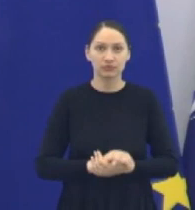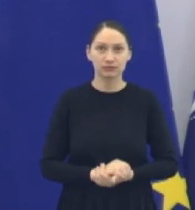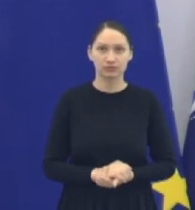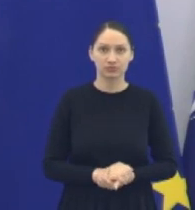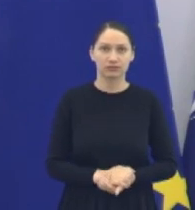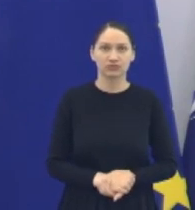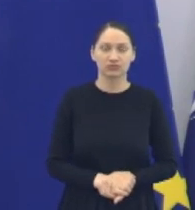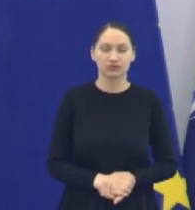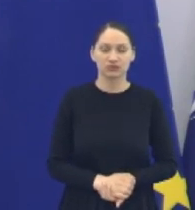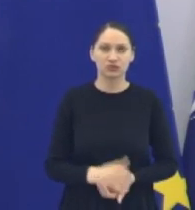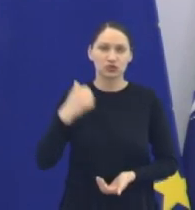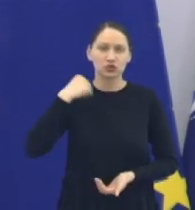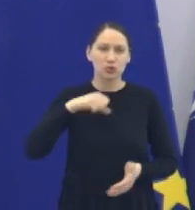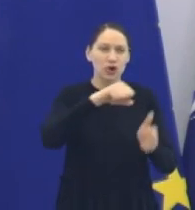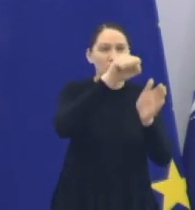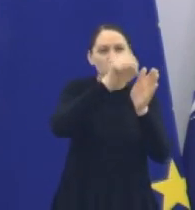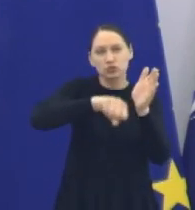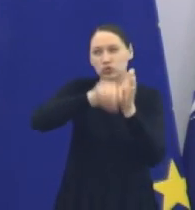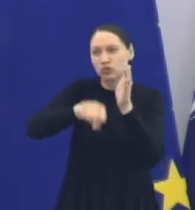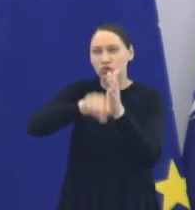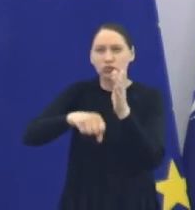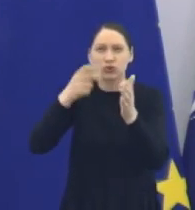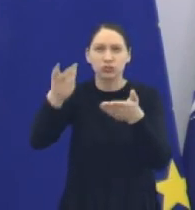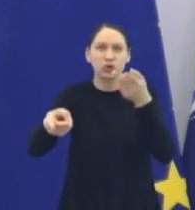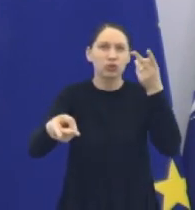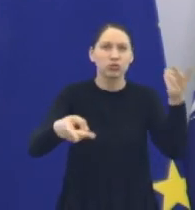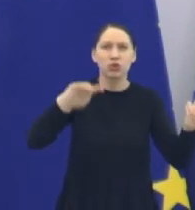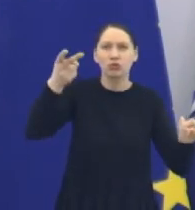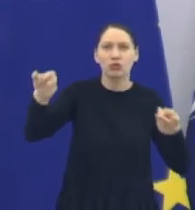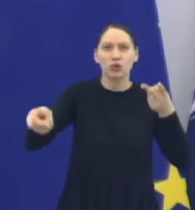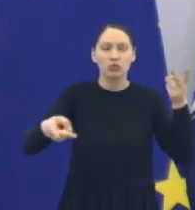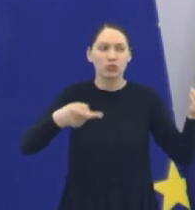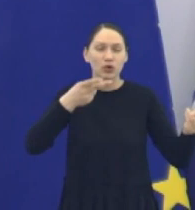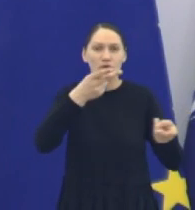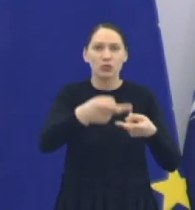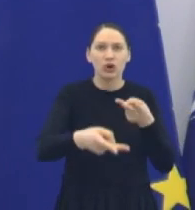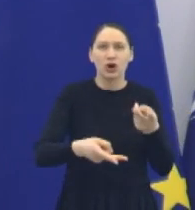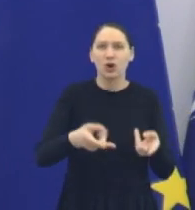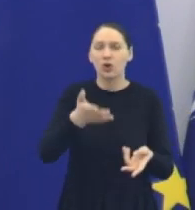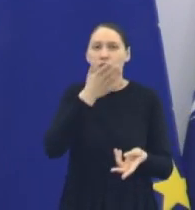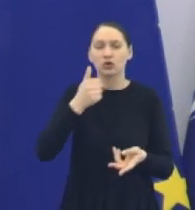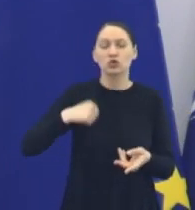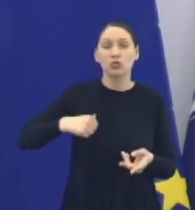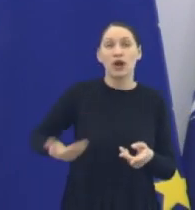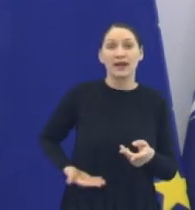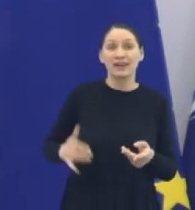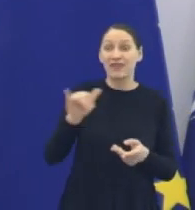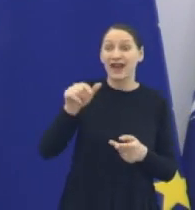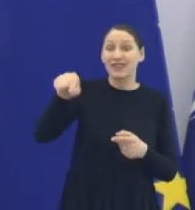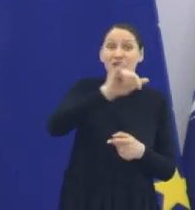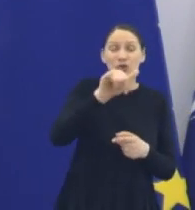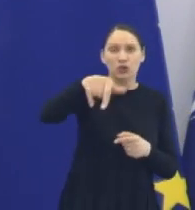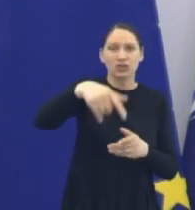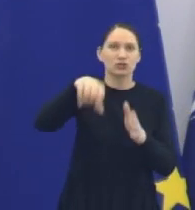Žmonių žūtys tiesiog pasitiko juos toje vietoje, kurioje jie gyvena.